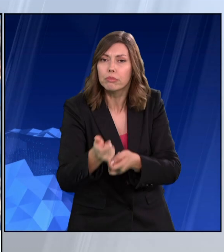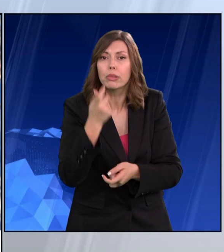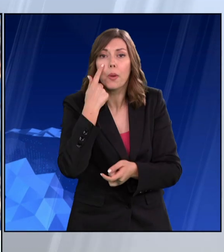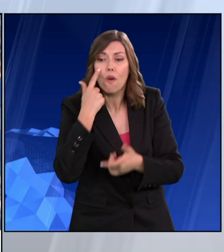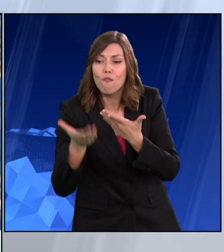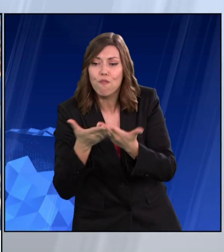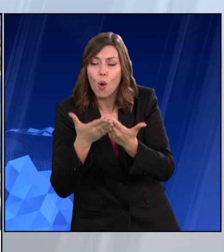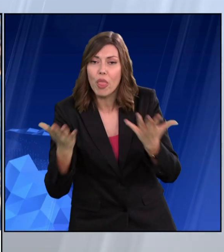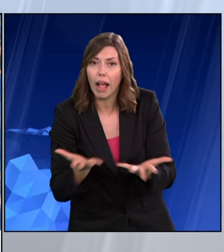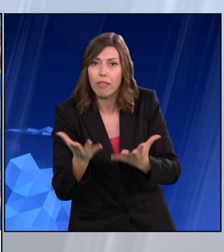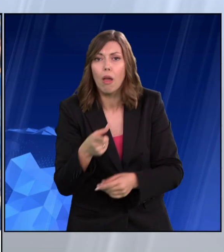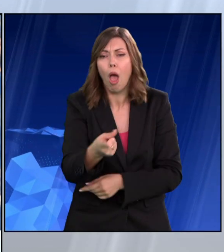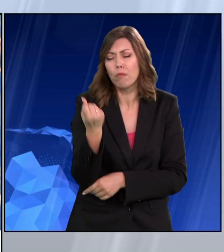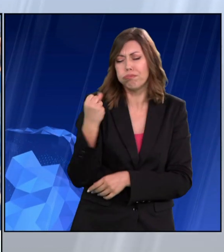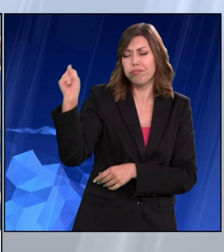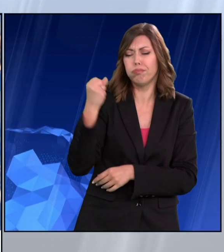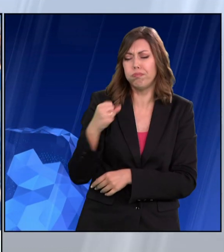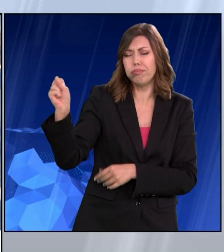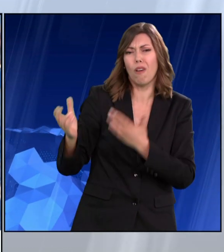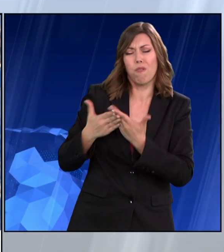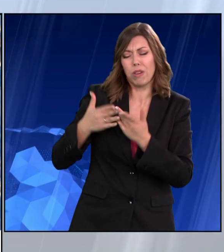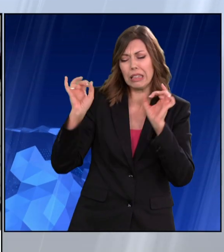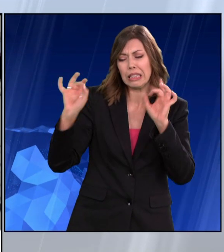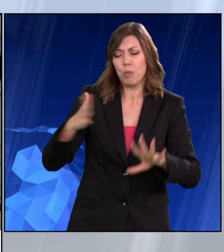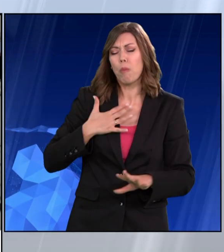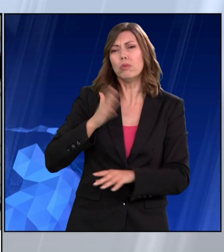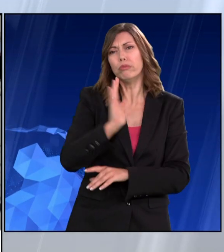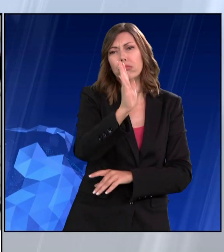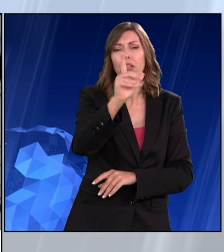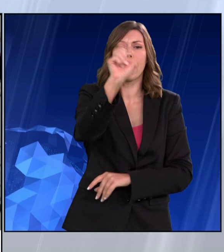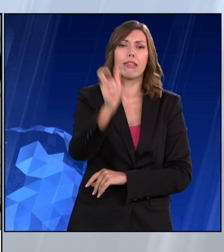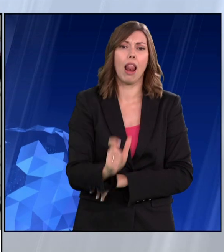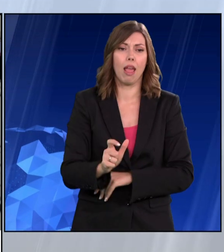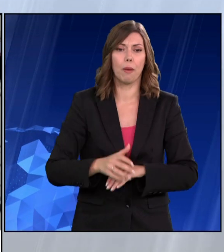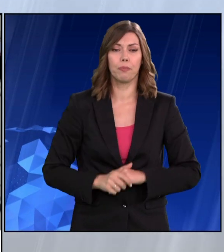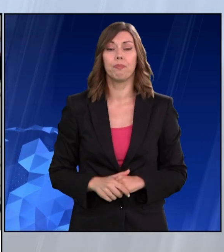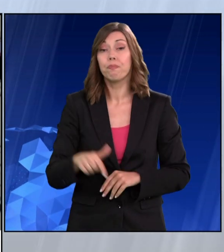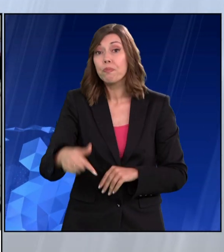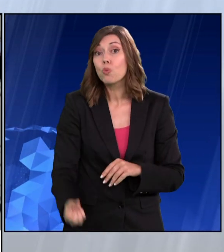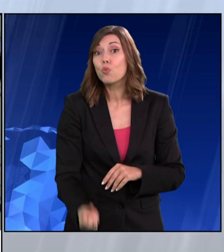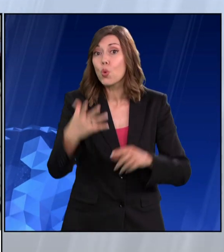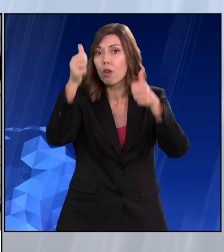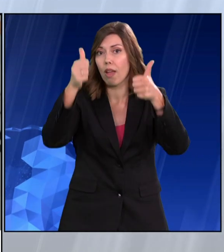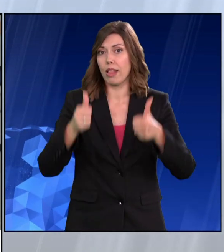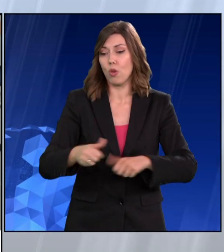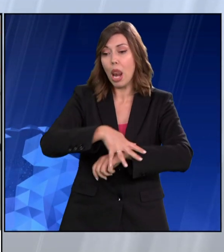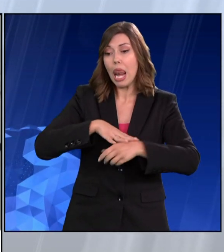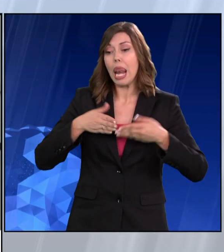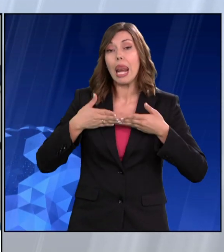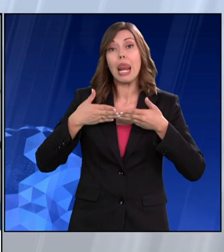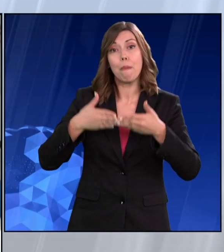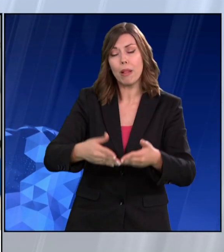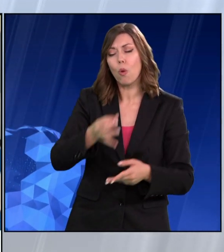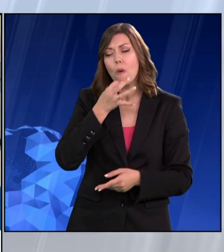no help, go Italy και συνέχισαν την πορεία τους. Με νεότερη ανακοίνωσή του, το λιμενικό αναφέρει πως ένα περιπολικό σκάφος